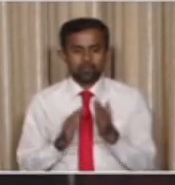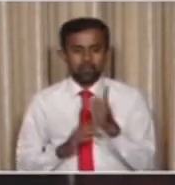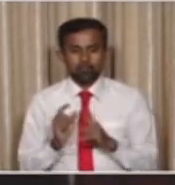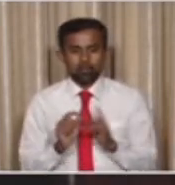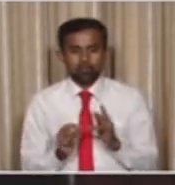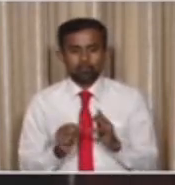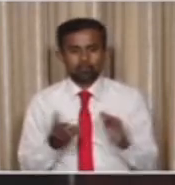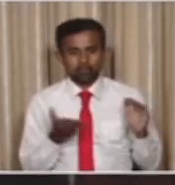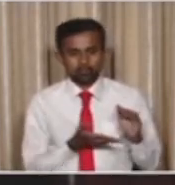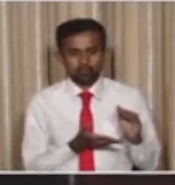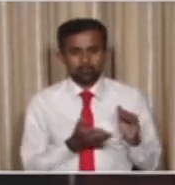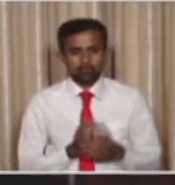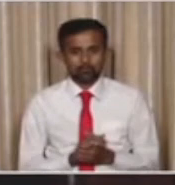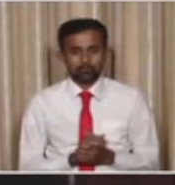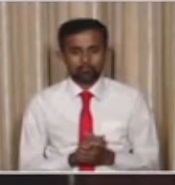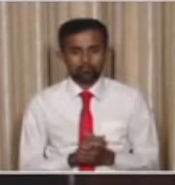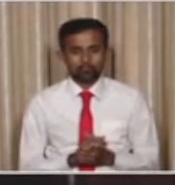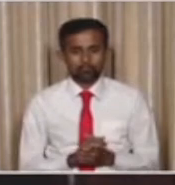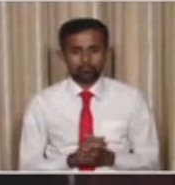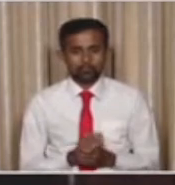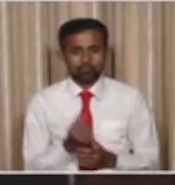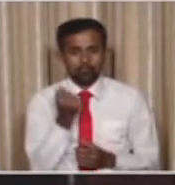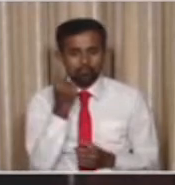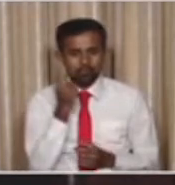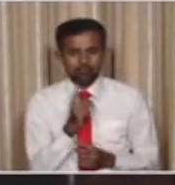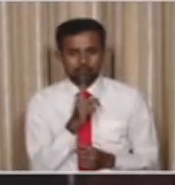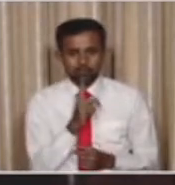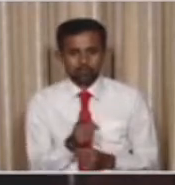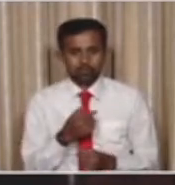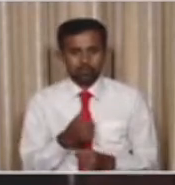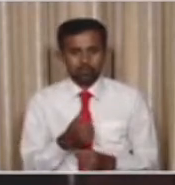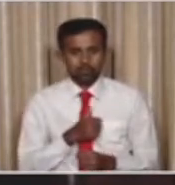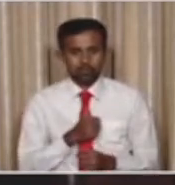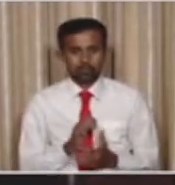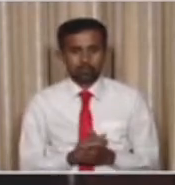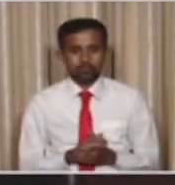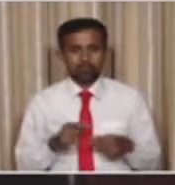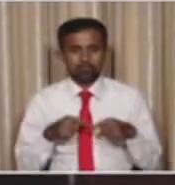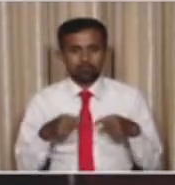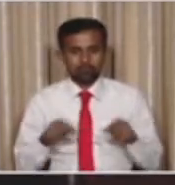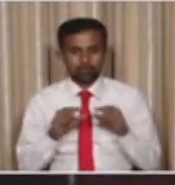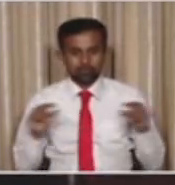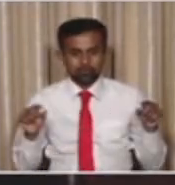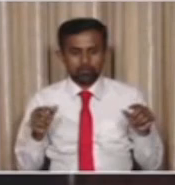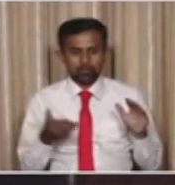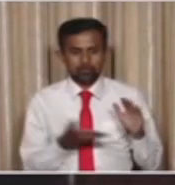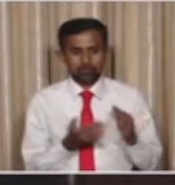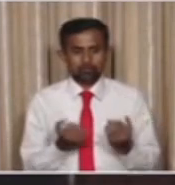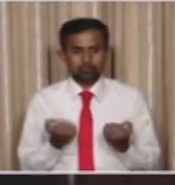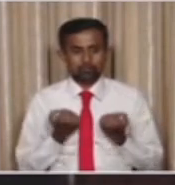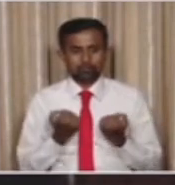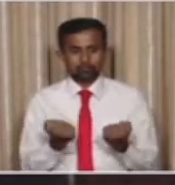अमात्यांसे अटते यम किसी अधास की पैक की बात करना मम कहमति वैशीर्षे अटते